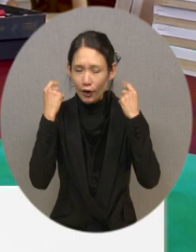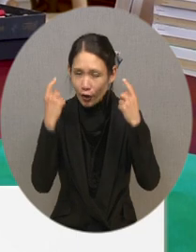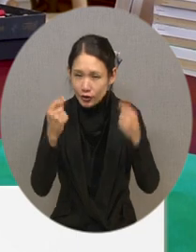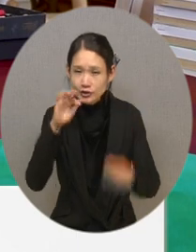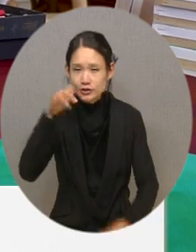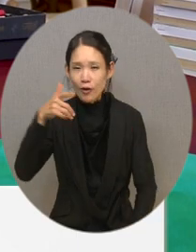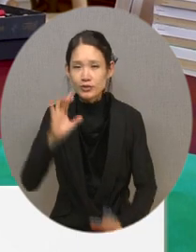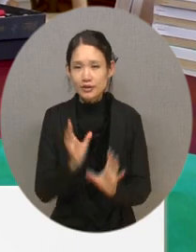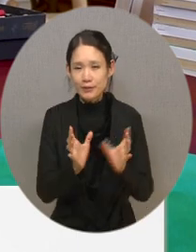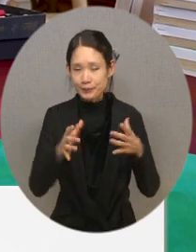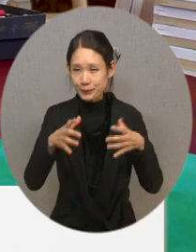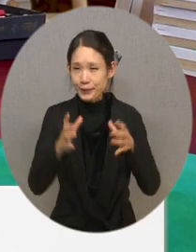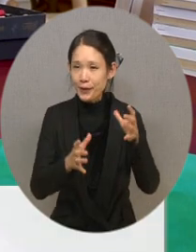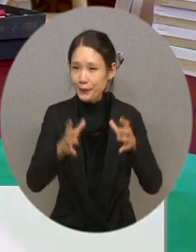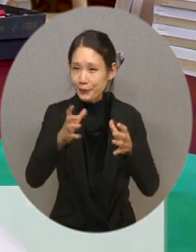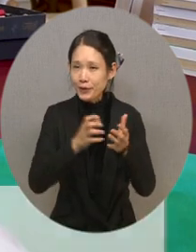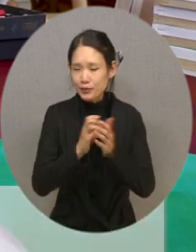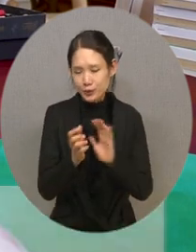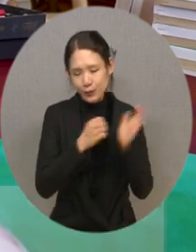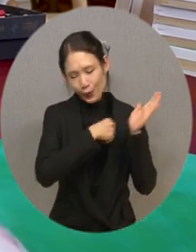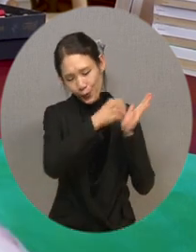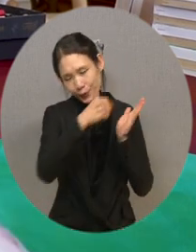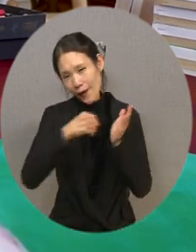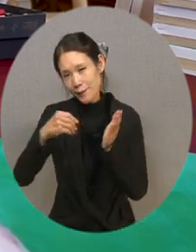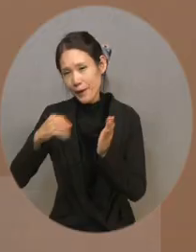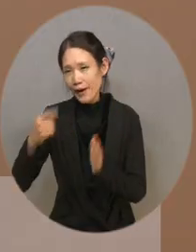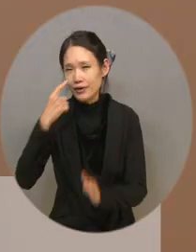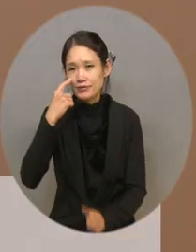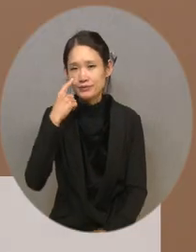캔버스에 그리는 작업을 하고 있습니다.